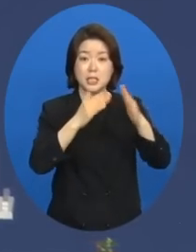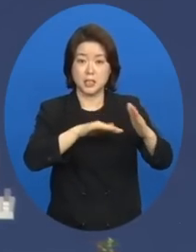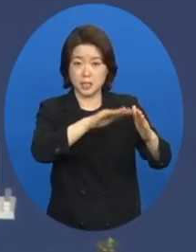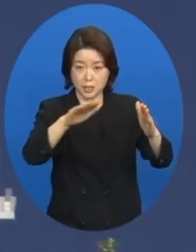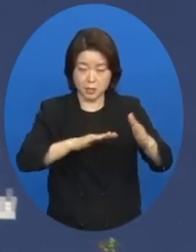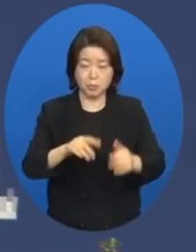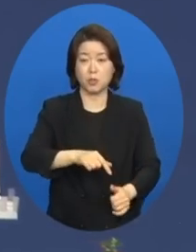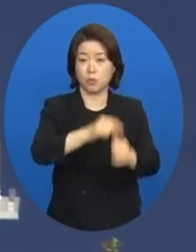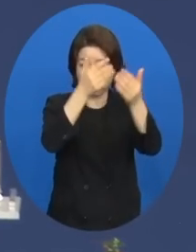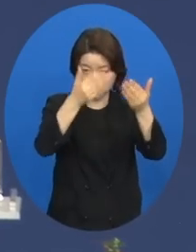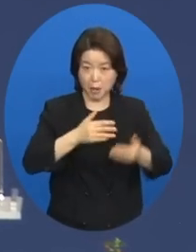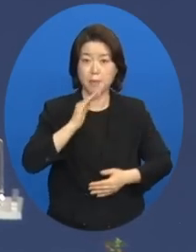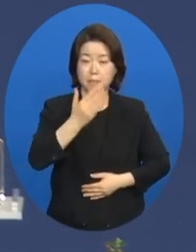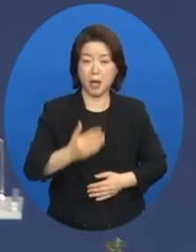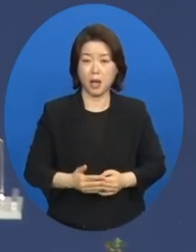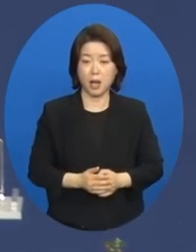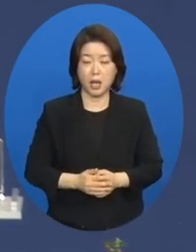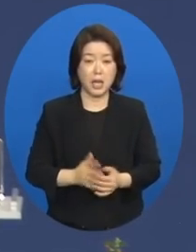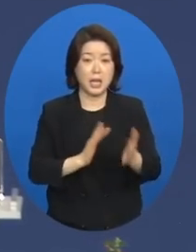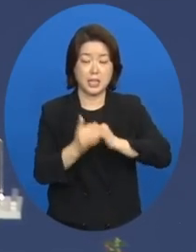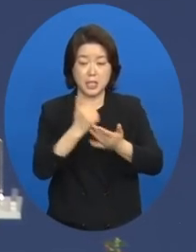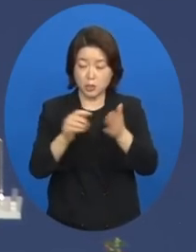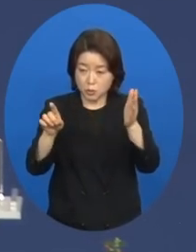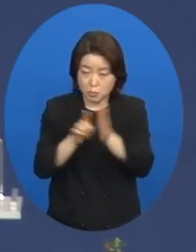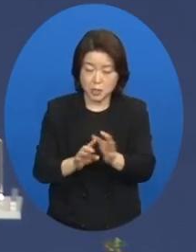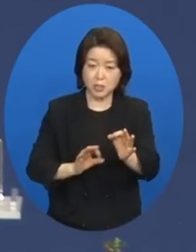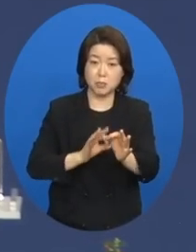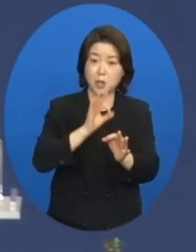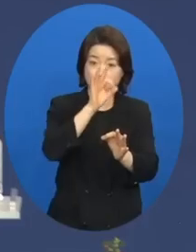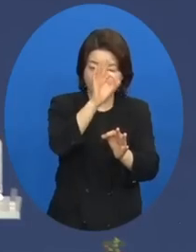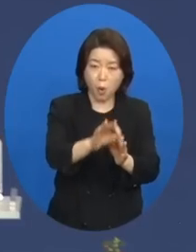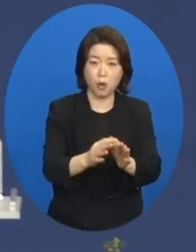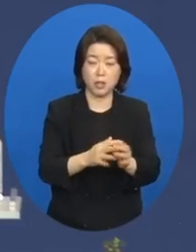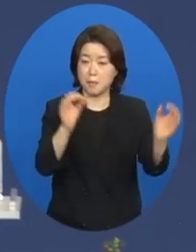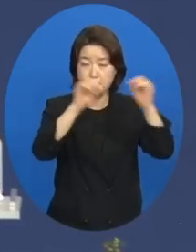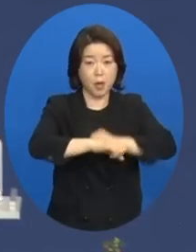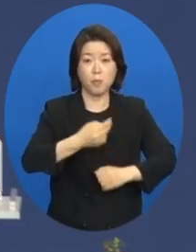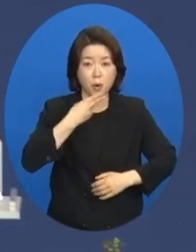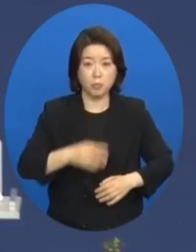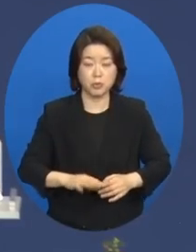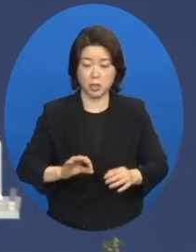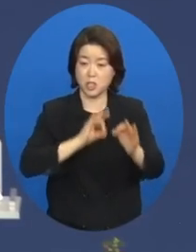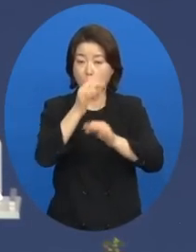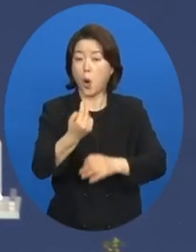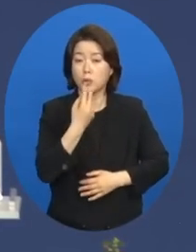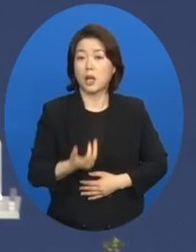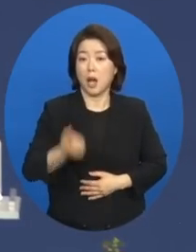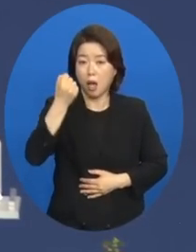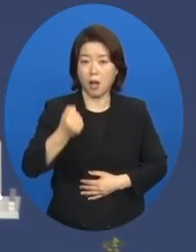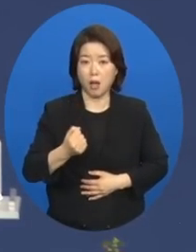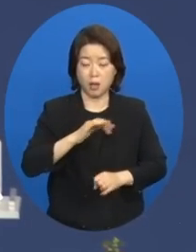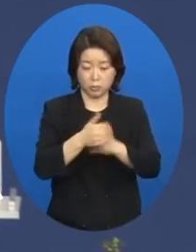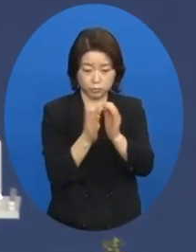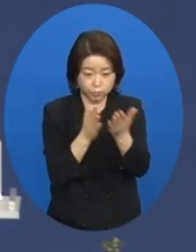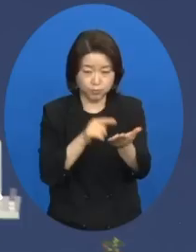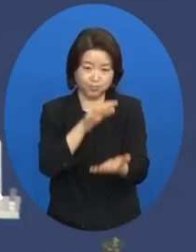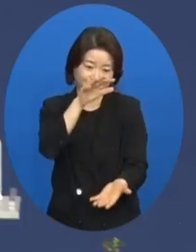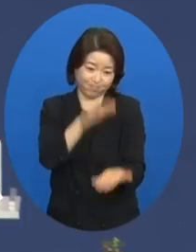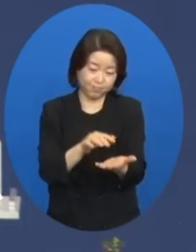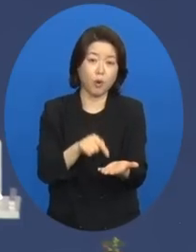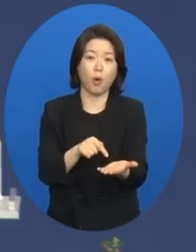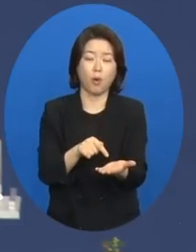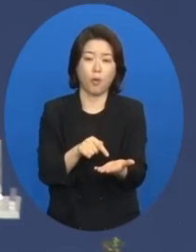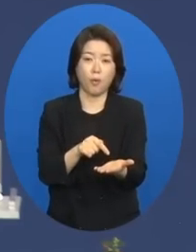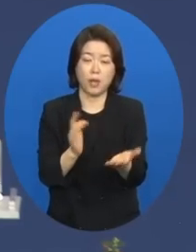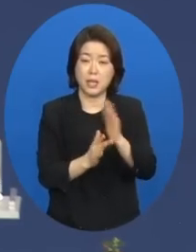예수 믿으면 믿고 영생을 멸망치 않고 영생을 얻는다, 성경의 모든 약속이 이렇게 압축되어 있어요. 그러니까 예수